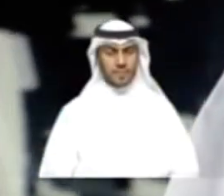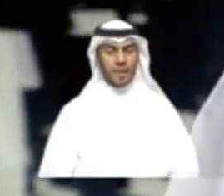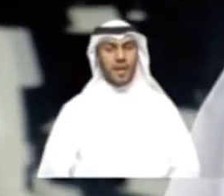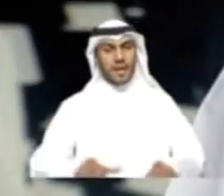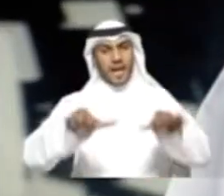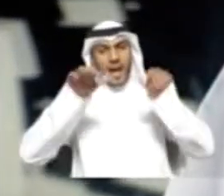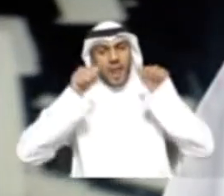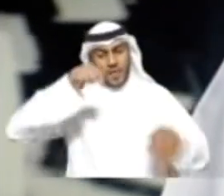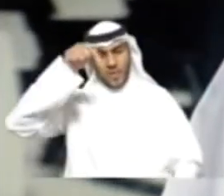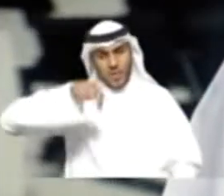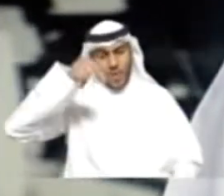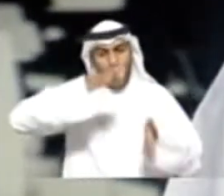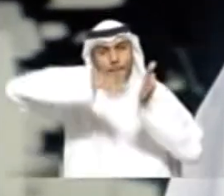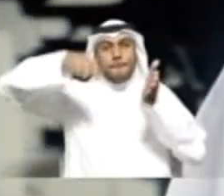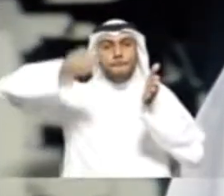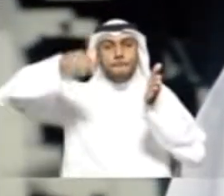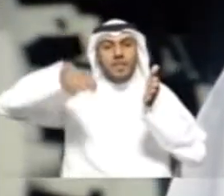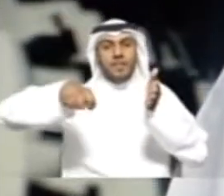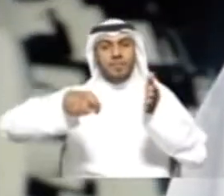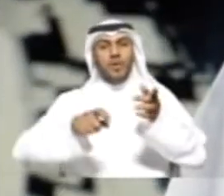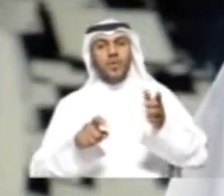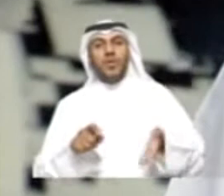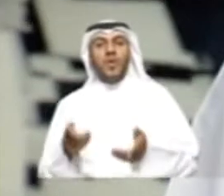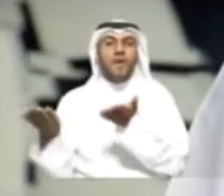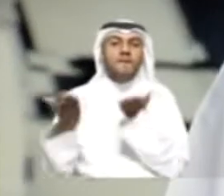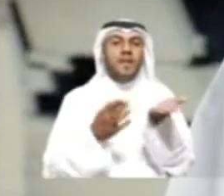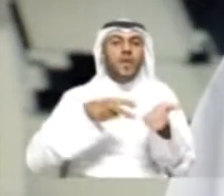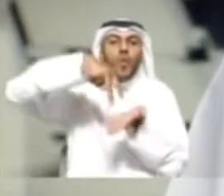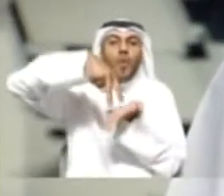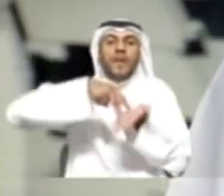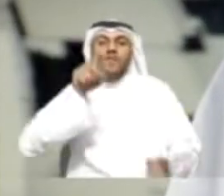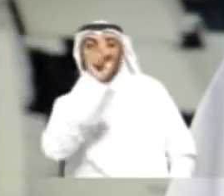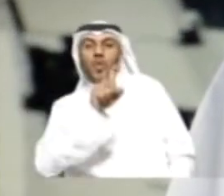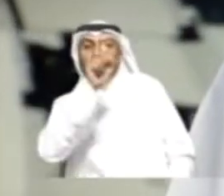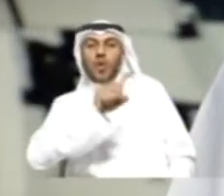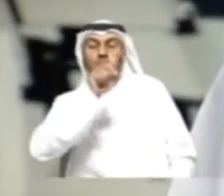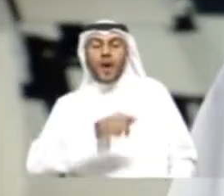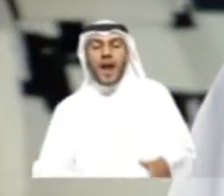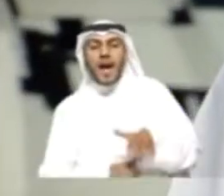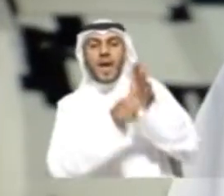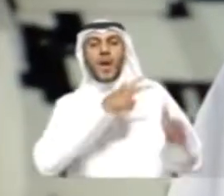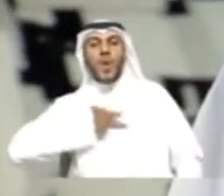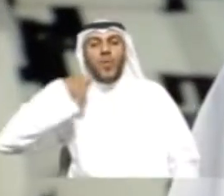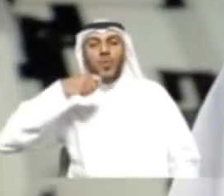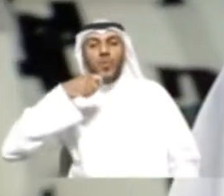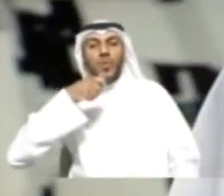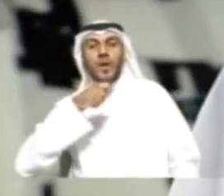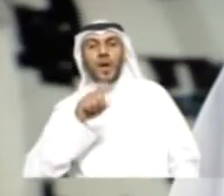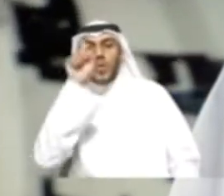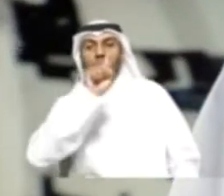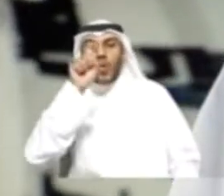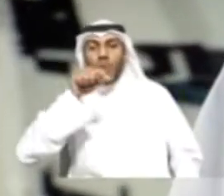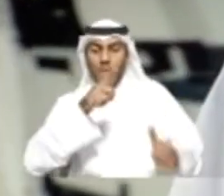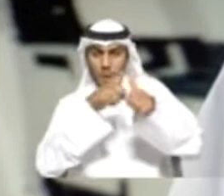أنهى مجلس الأمة مناقشة الاستجواب الأول الموجه لسمو الشيخ جابر مبارك الحمد الصباح رئيس مجلس